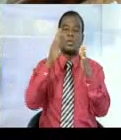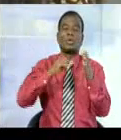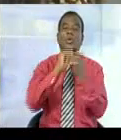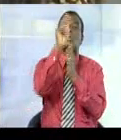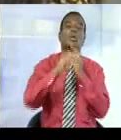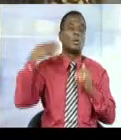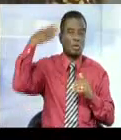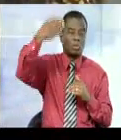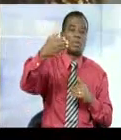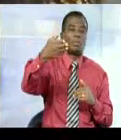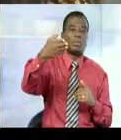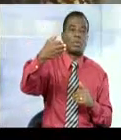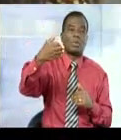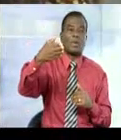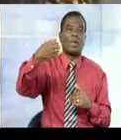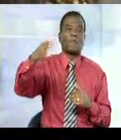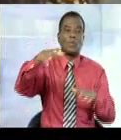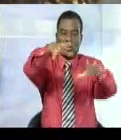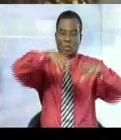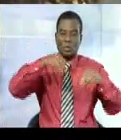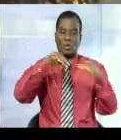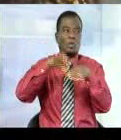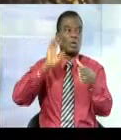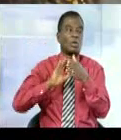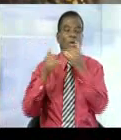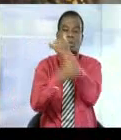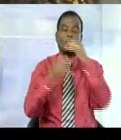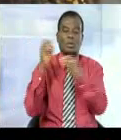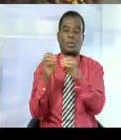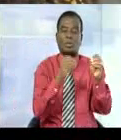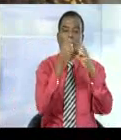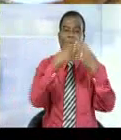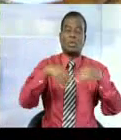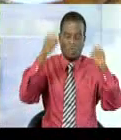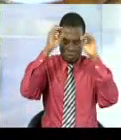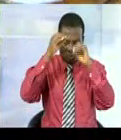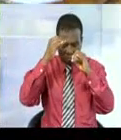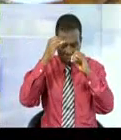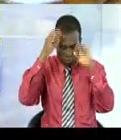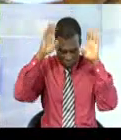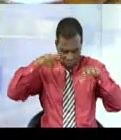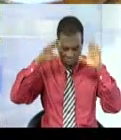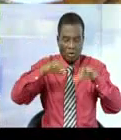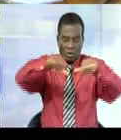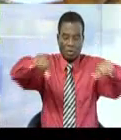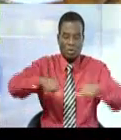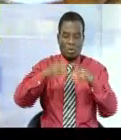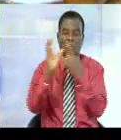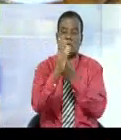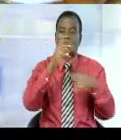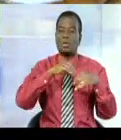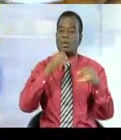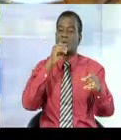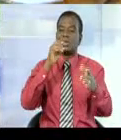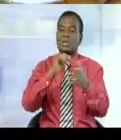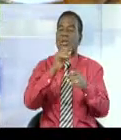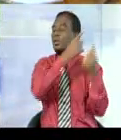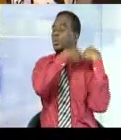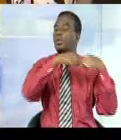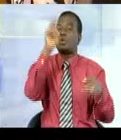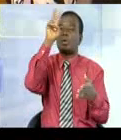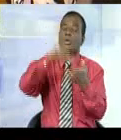janvier 2014. L'adhésion de notre pays à l'Organisation islamique pour l'éducation, les sciences et la culture date de